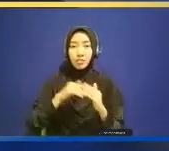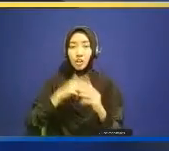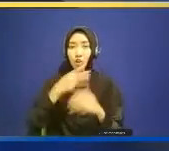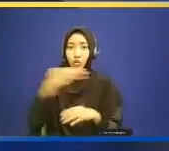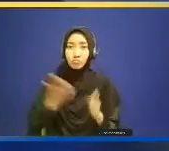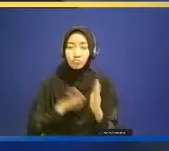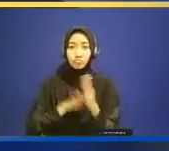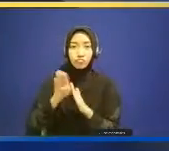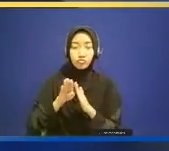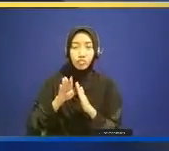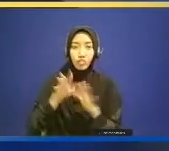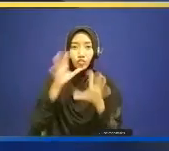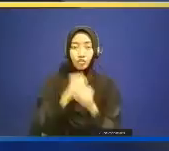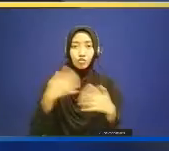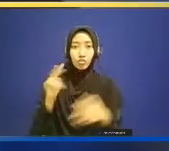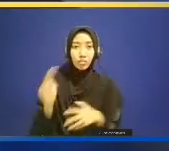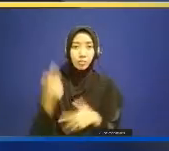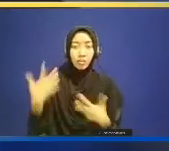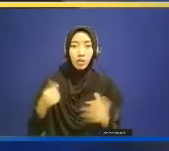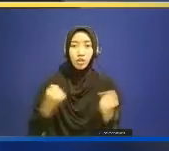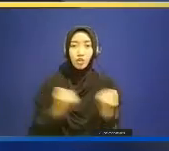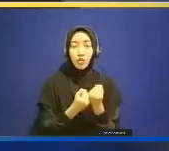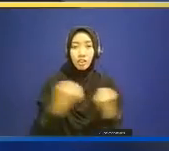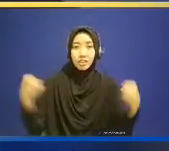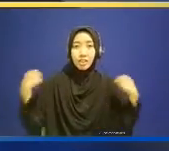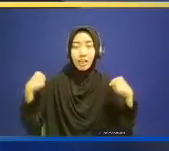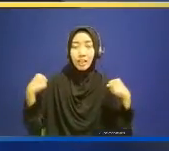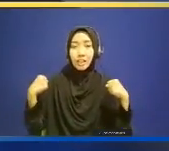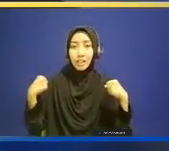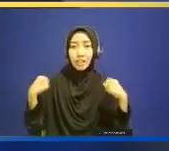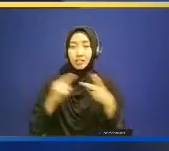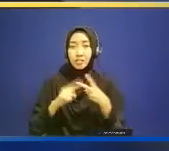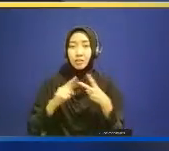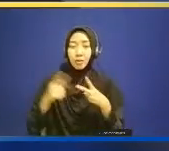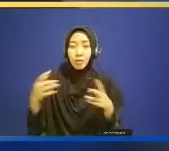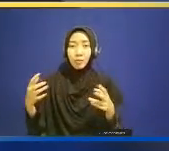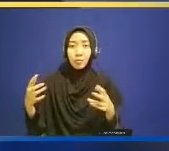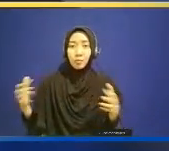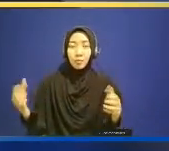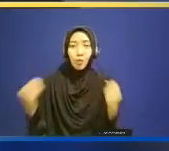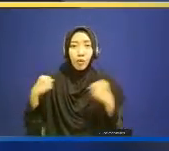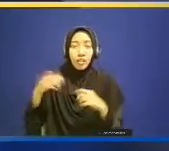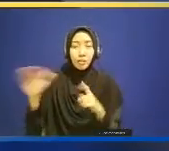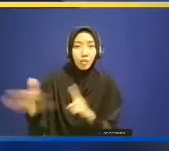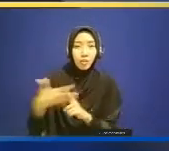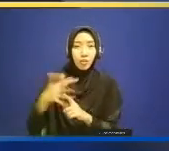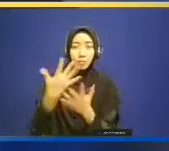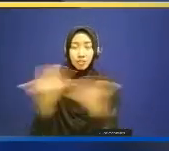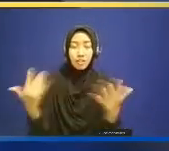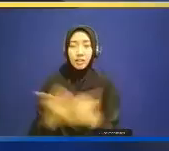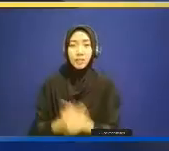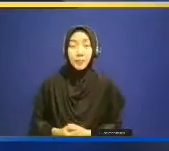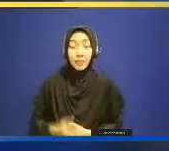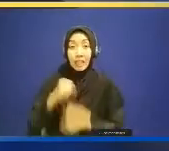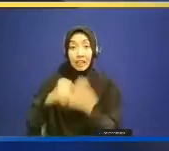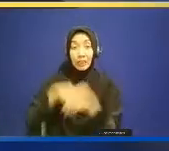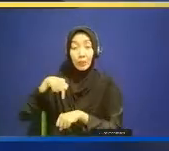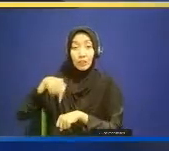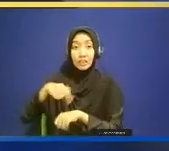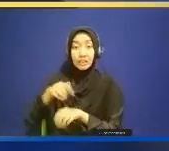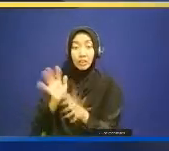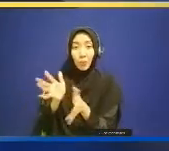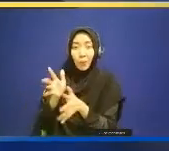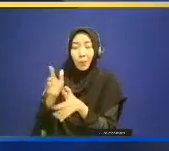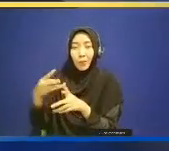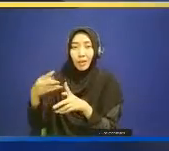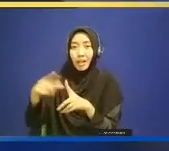dengan Fokus utama pada dukungan kesehatan dan penguatan perlindungan masyarakat di tahun ini bincang APBN